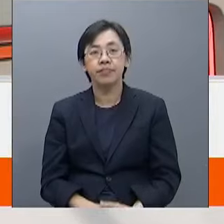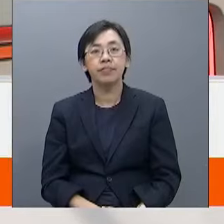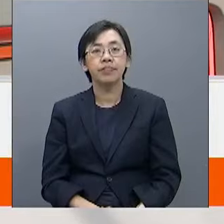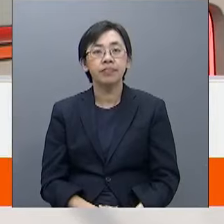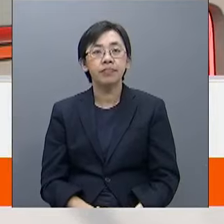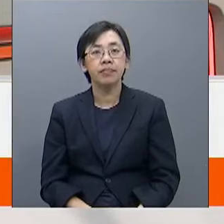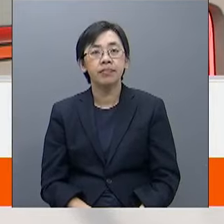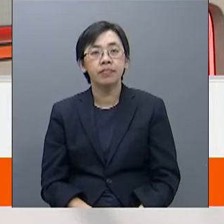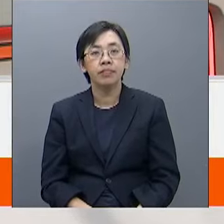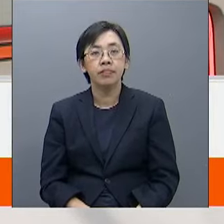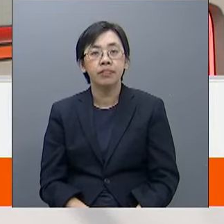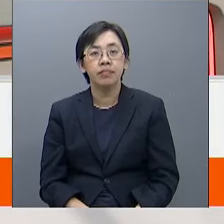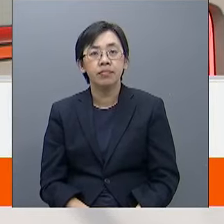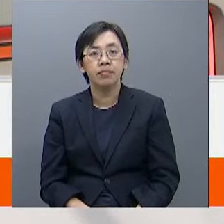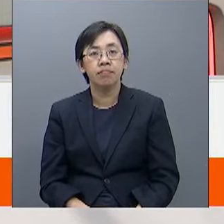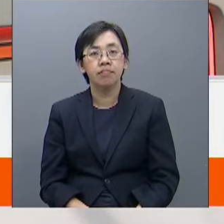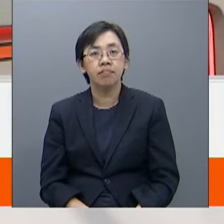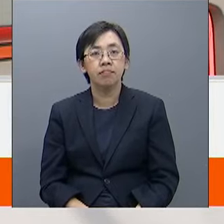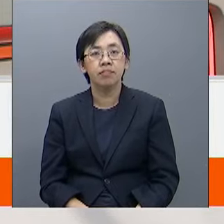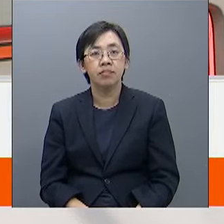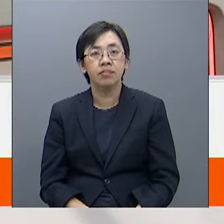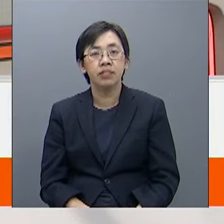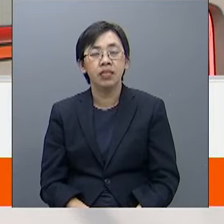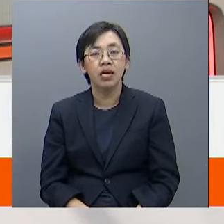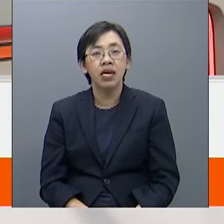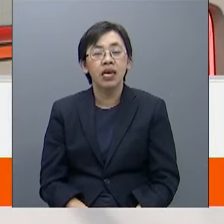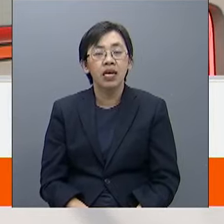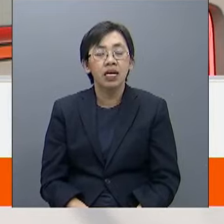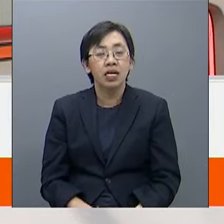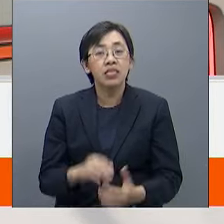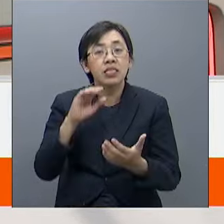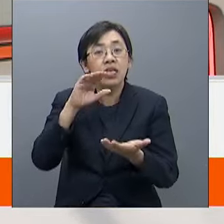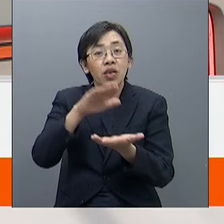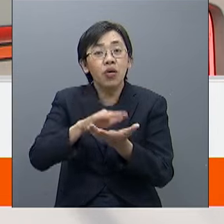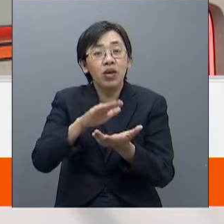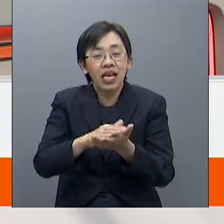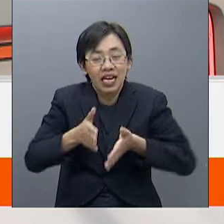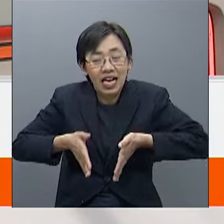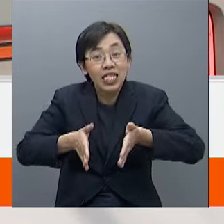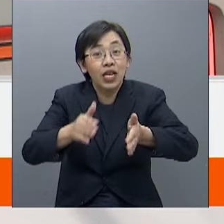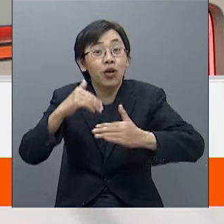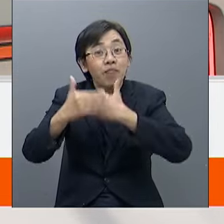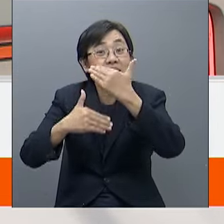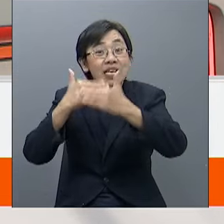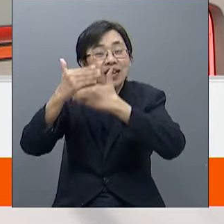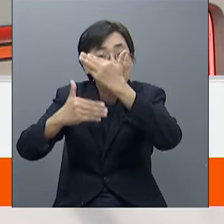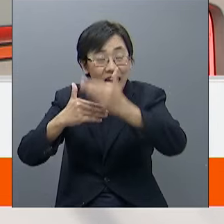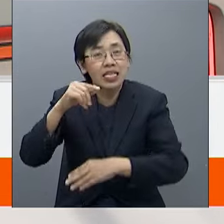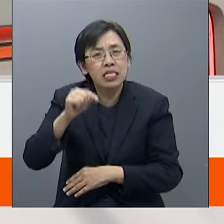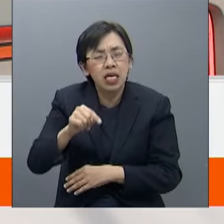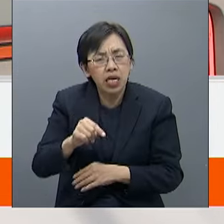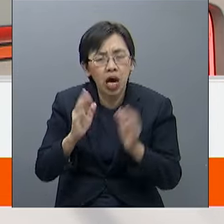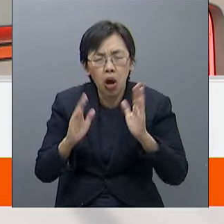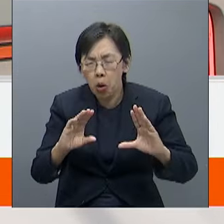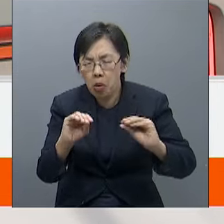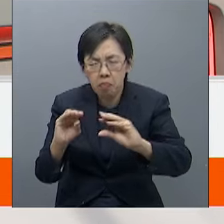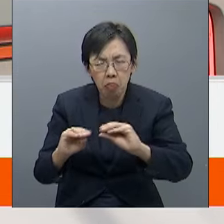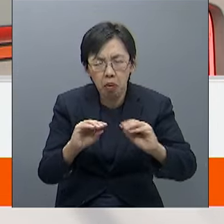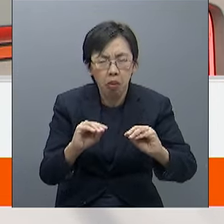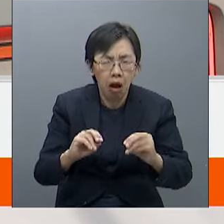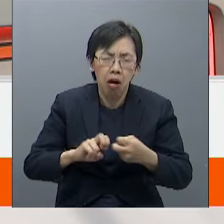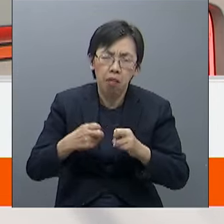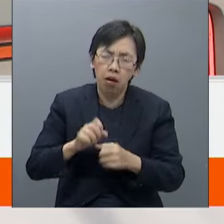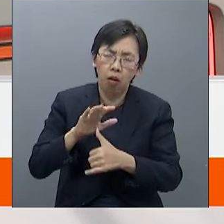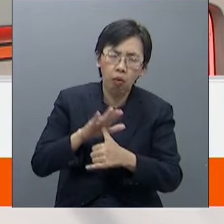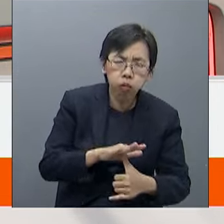ารย์คะถ้าเกิดว่ามองในแง่เหตุการณ์ที่เกิดขึ้นที่โรงเรียนย่านพัฒนาการเนี่ยหลายคนก็กำลังพูดอยู่เหมือนกันว่าเดี๋ยวนี้ความรุนแรง